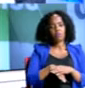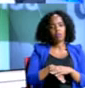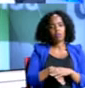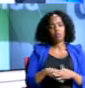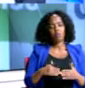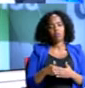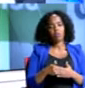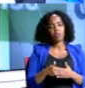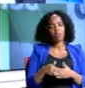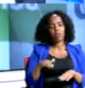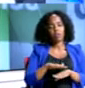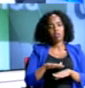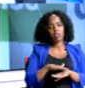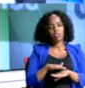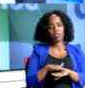bom sekenaret